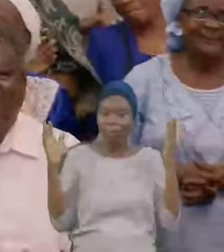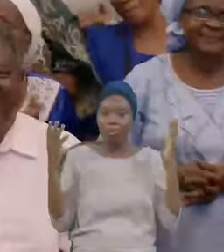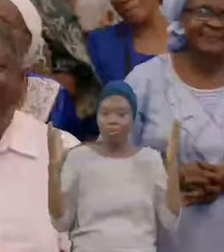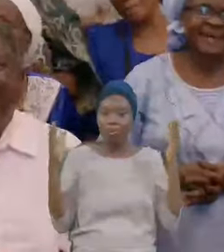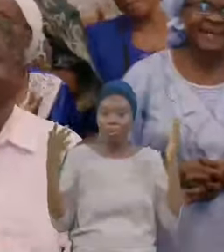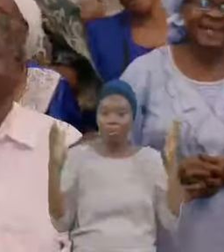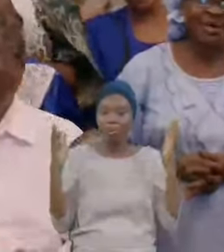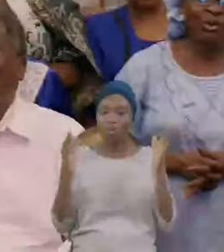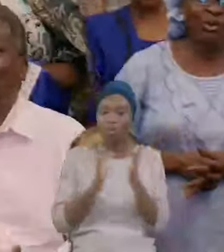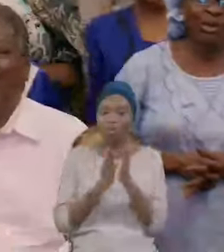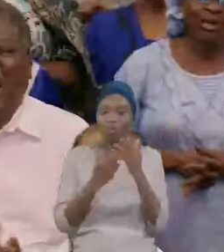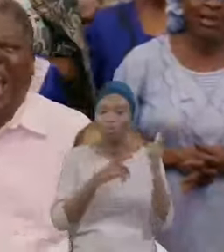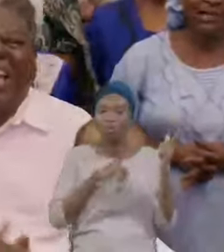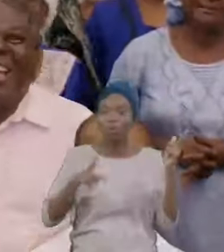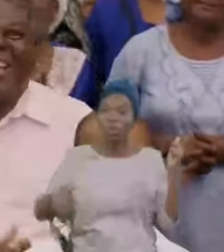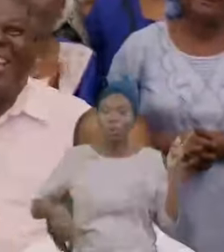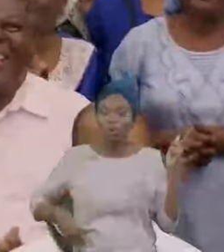Gloire à Dieu.